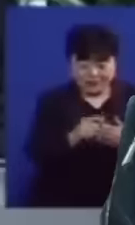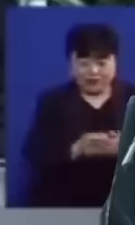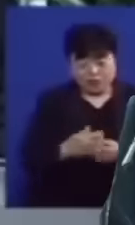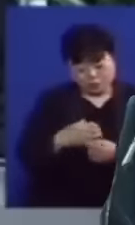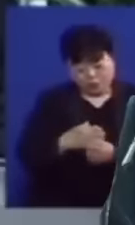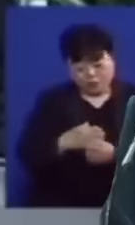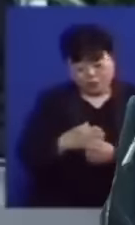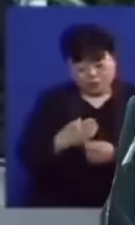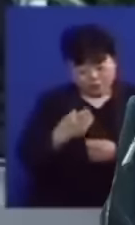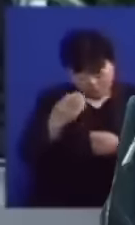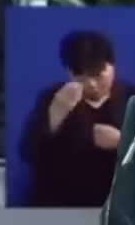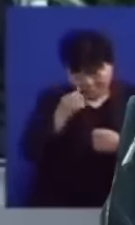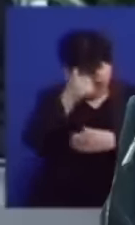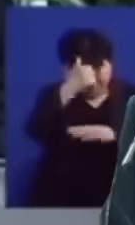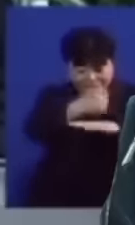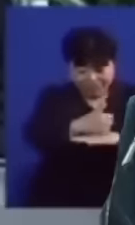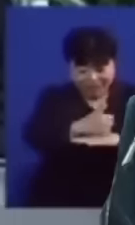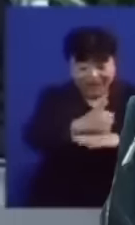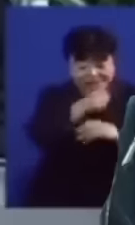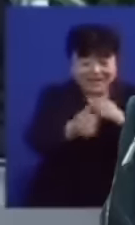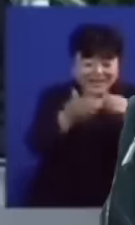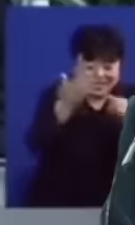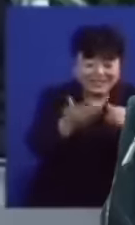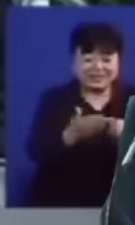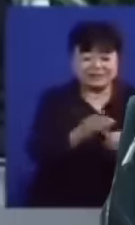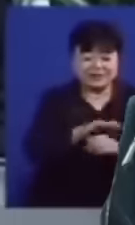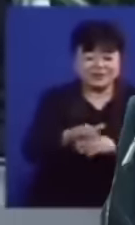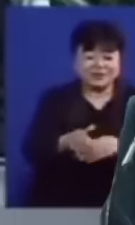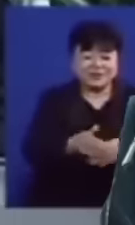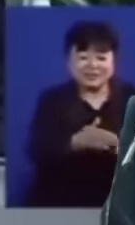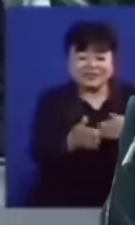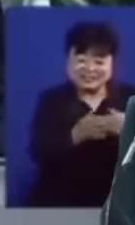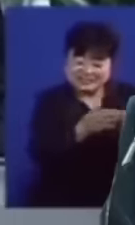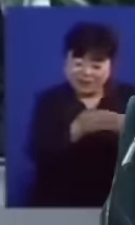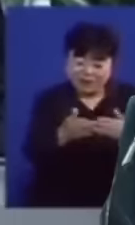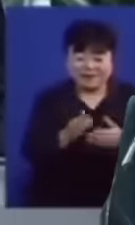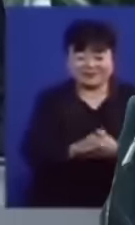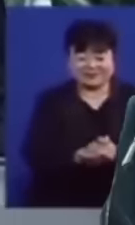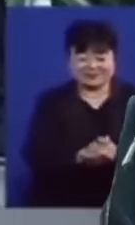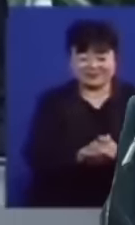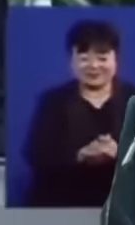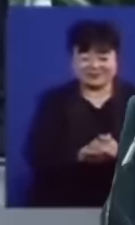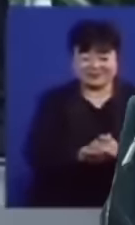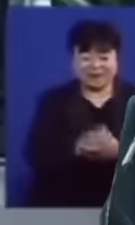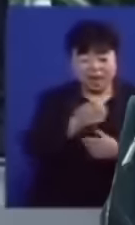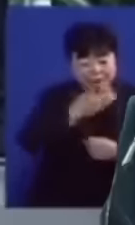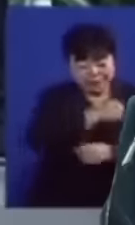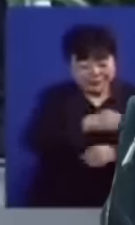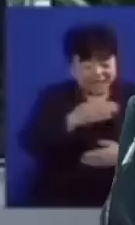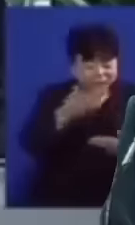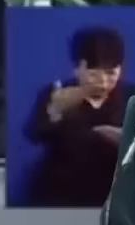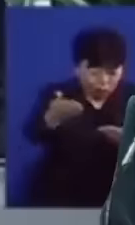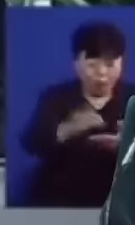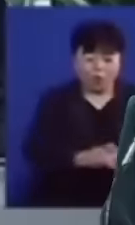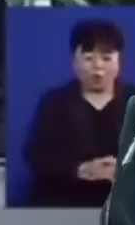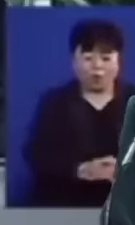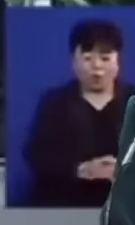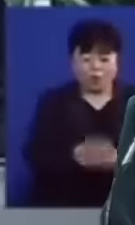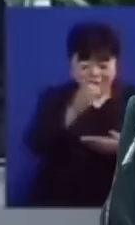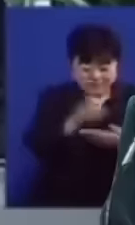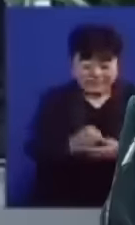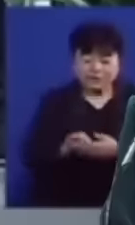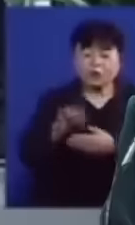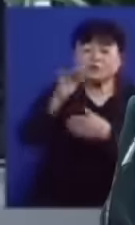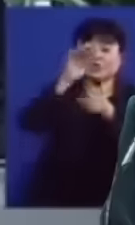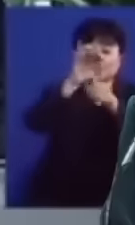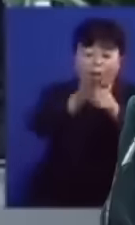괴롭고 고통스럽지만 그 결과로 하나님의 손길을 체험합니다. 밥상 차려주시고 여러분의 인생에 잔이 넘치게